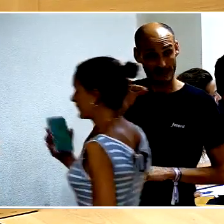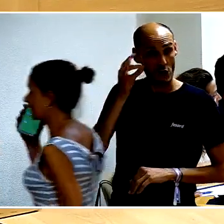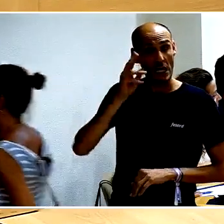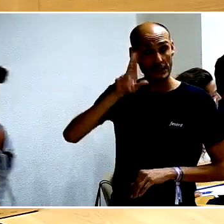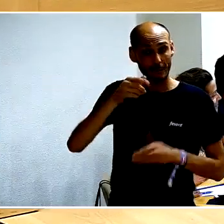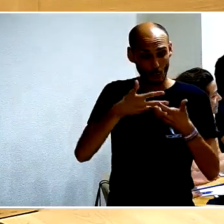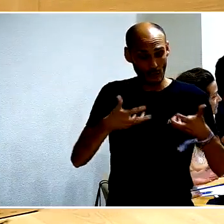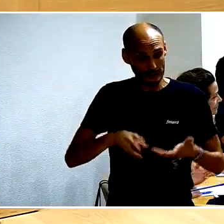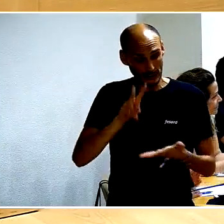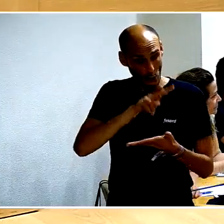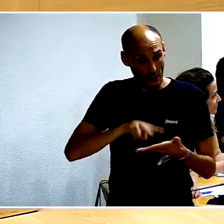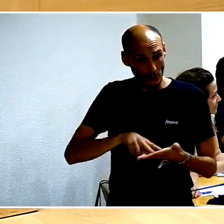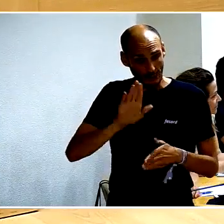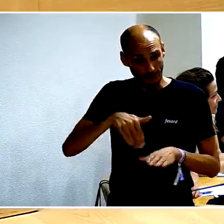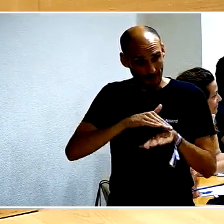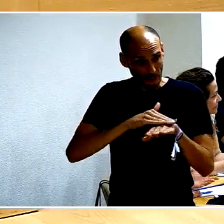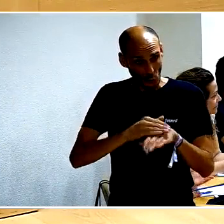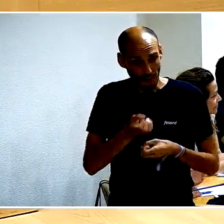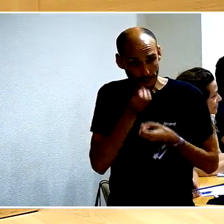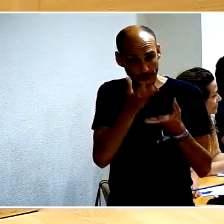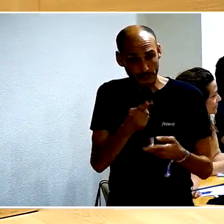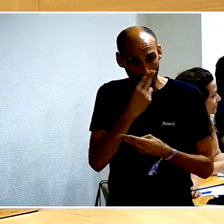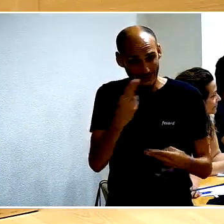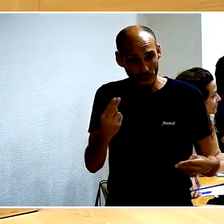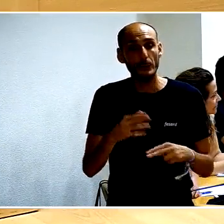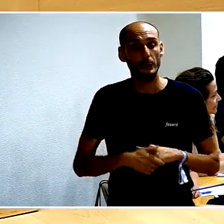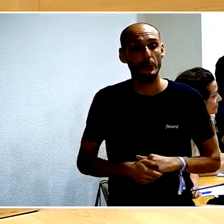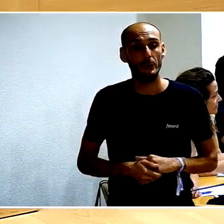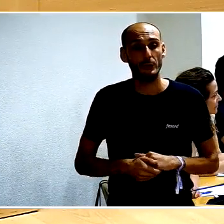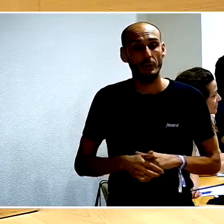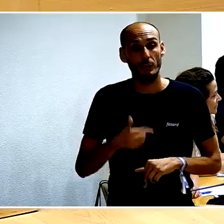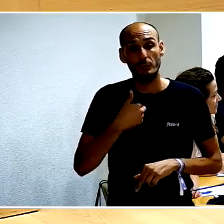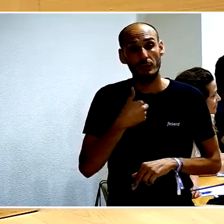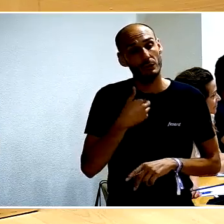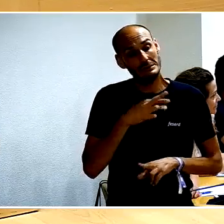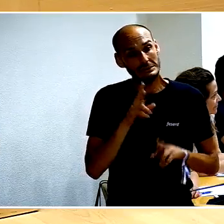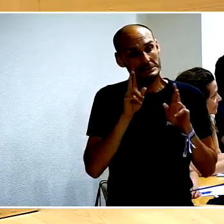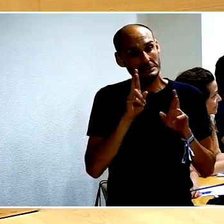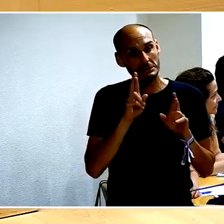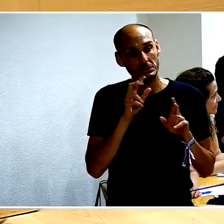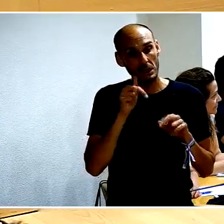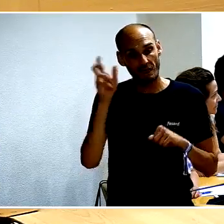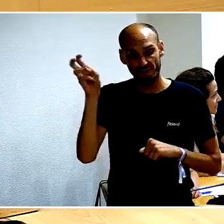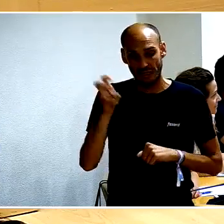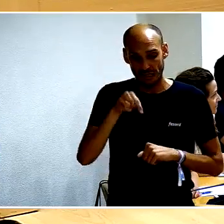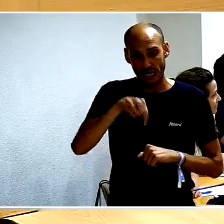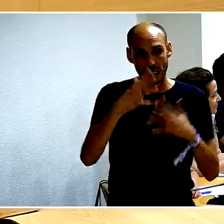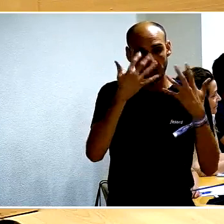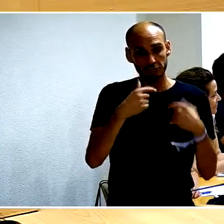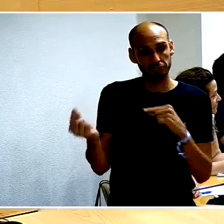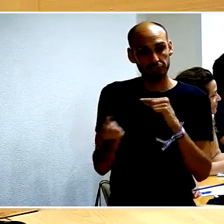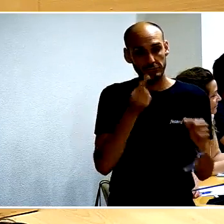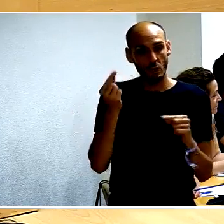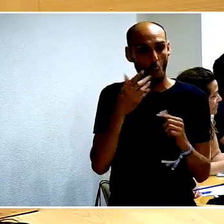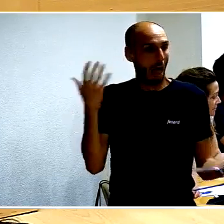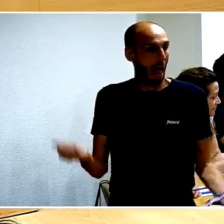demanar disculpes. Jo espere que el poder dur a este plenari o tantes activitats que